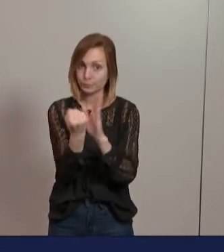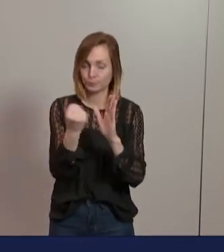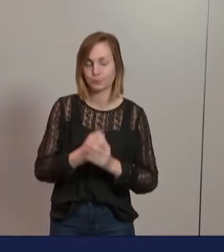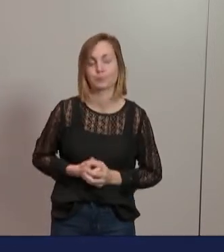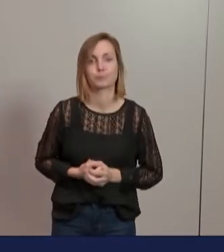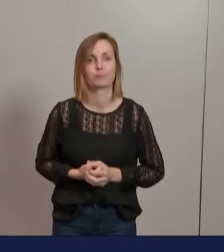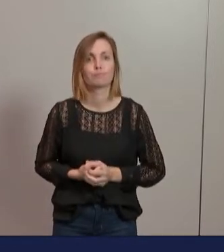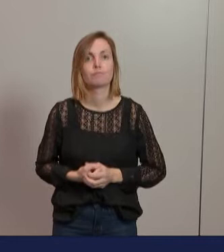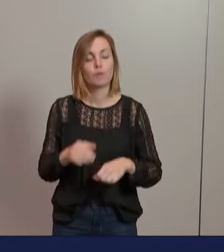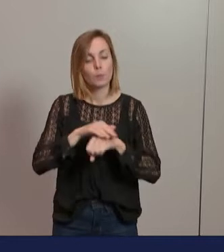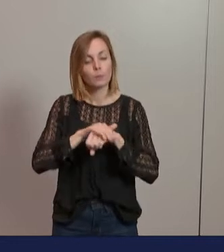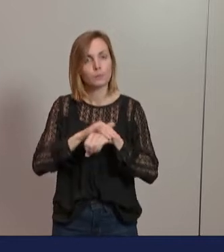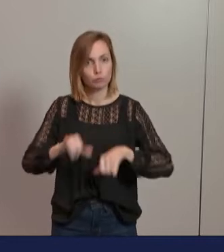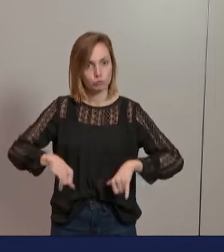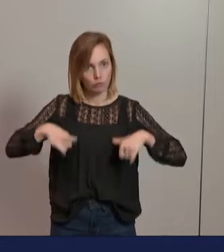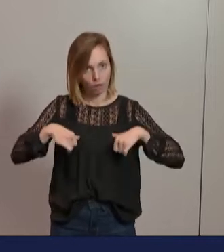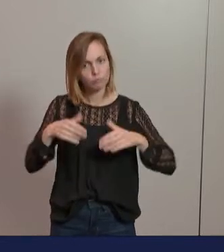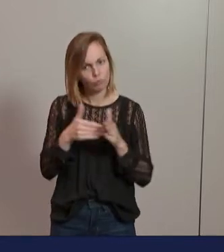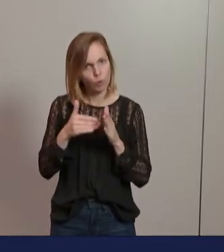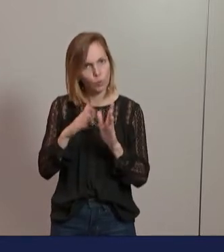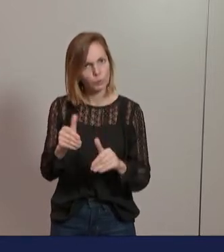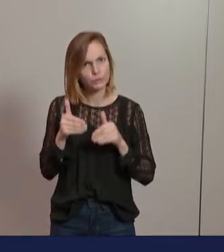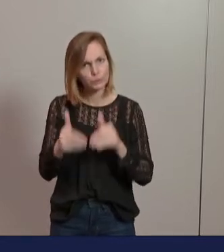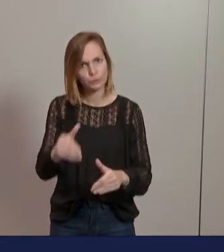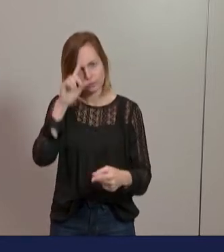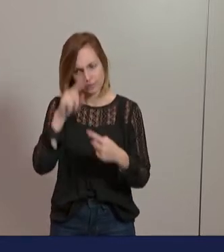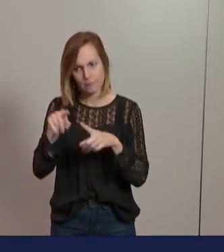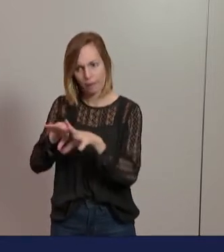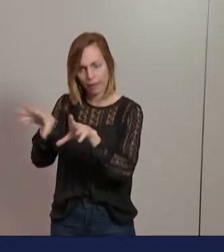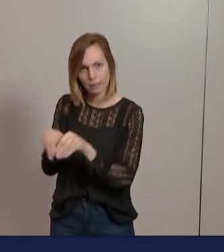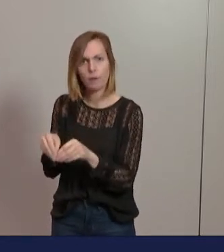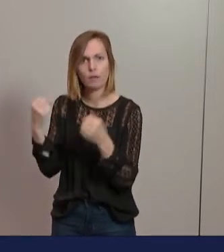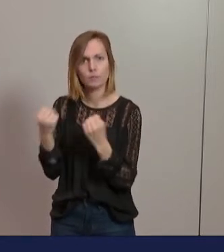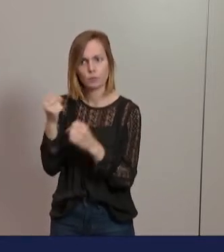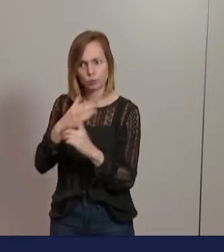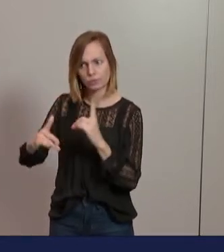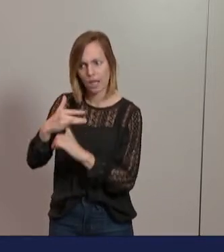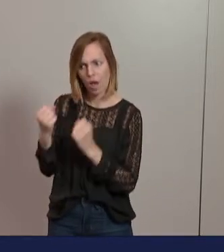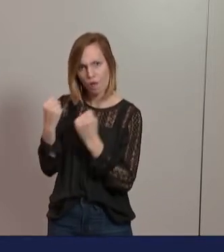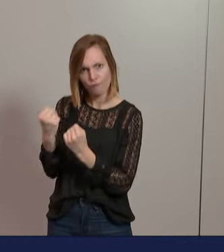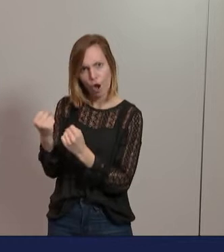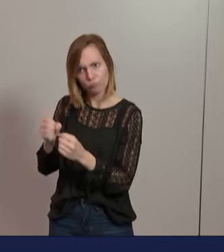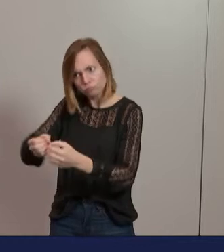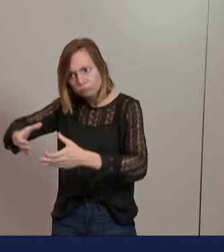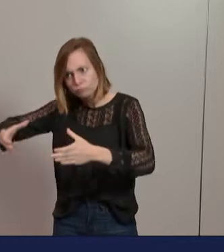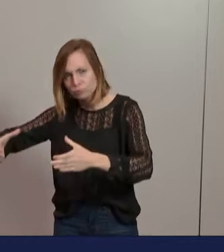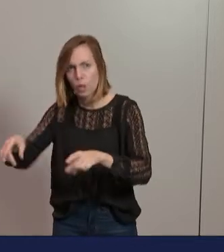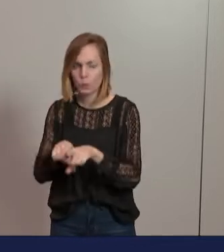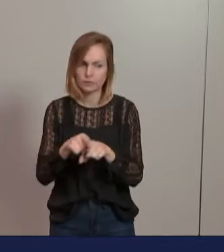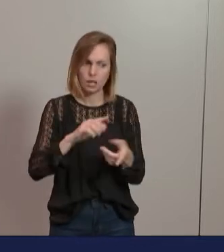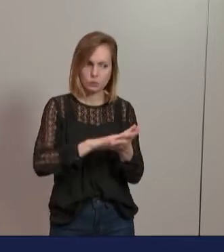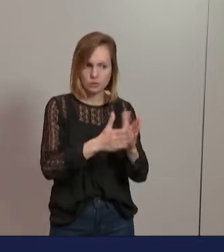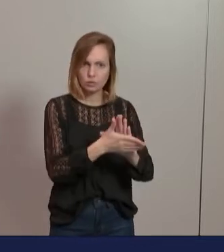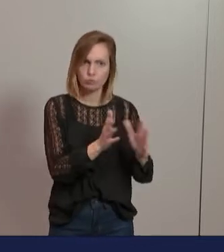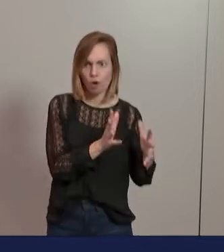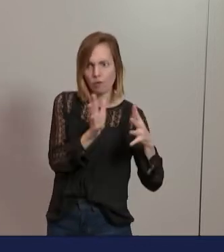Notre politique jeunesse se poursuivra avec le renfort de l'équipe d'animation sociale, le soutien aux associations engagées auprès des